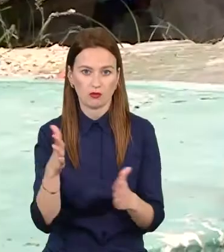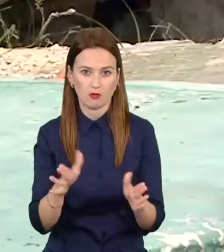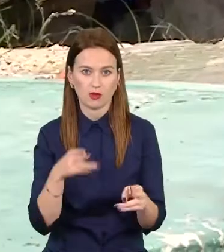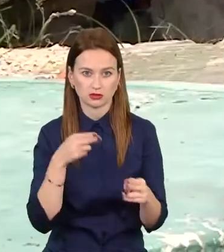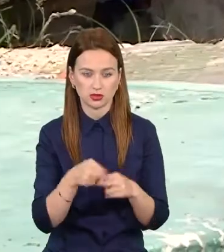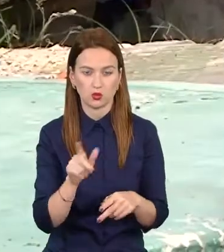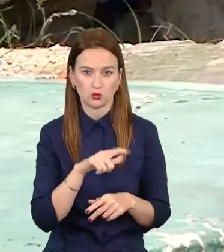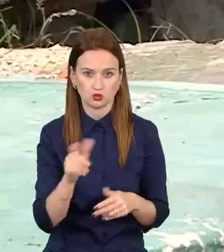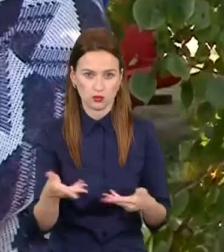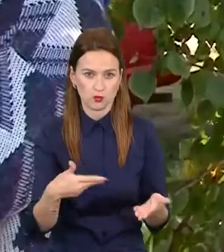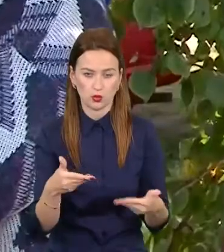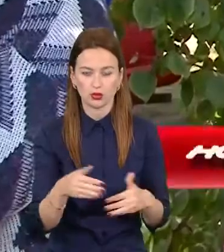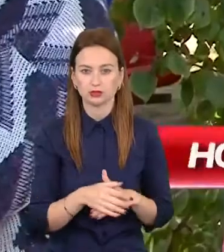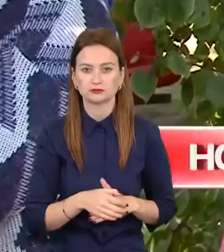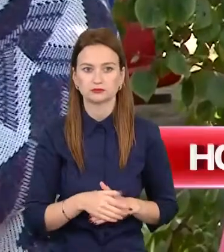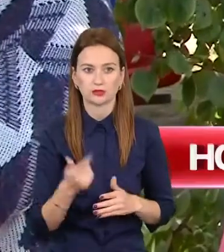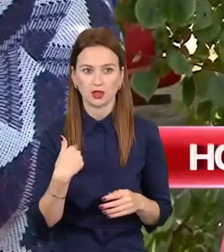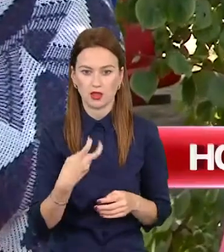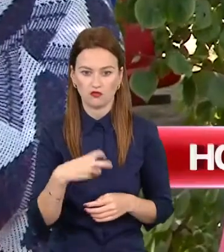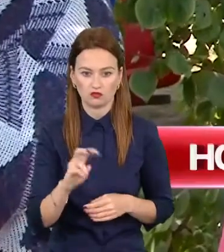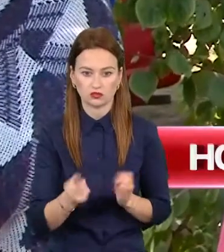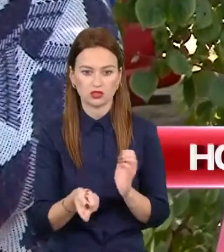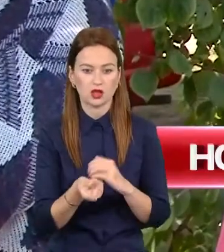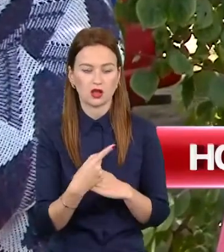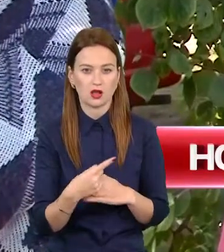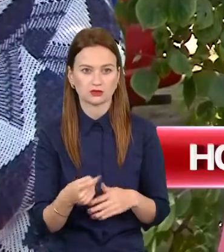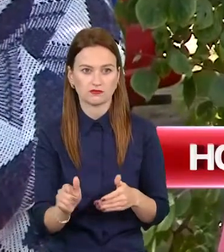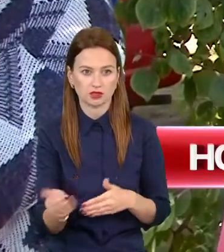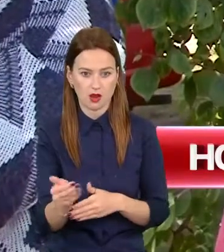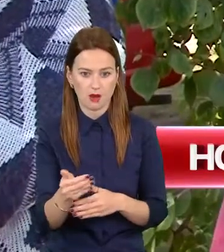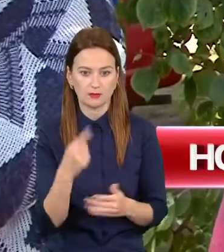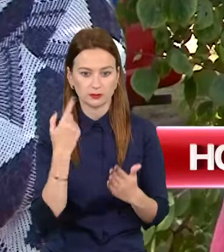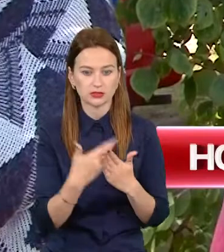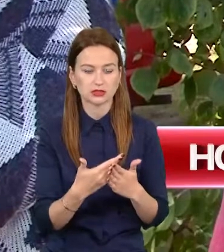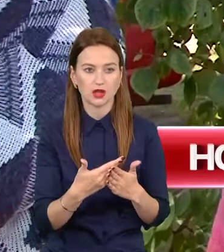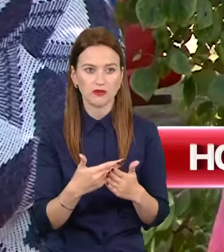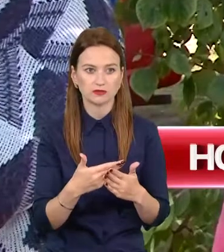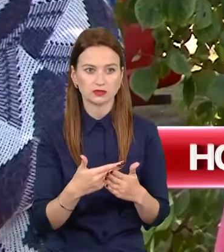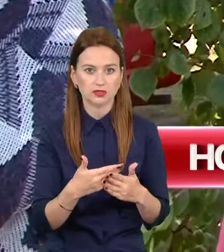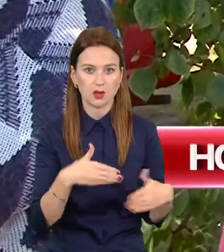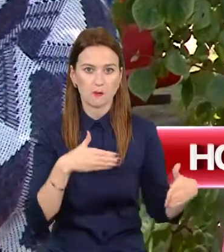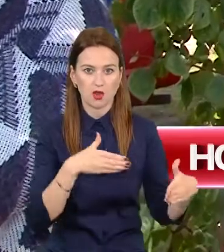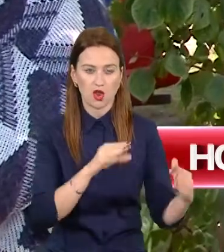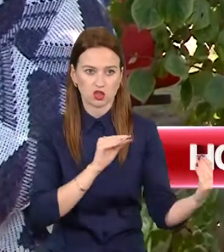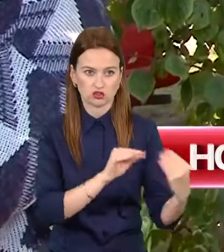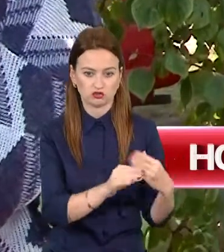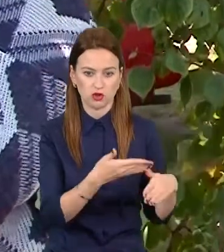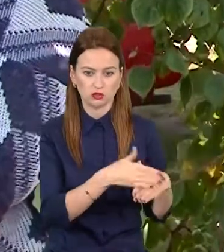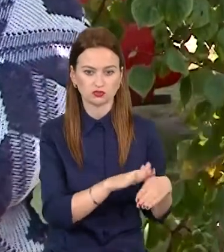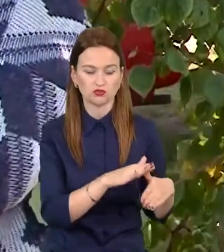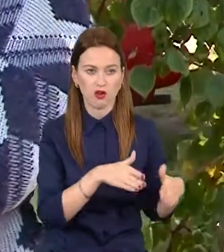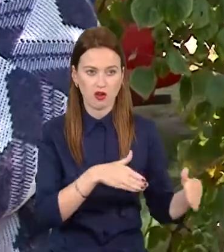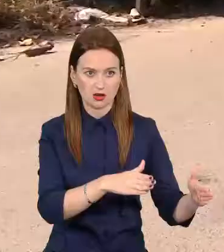того вузький прохід. Я вышла, оказывается, вот копают, представьте, проезжая часть, копают, чтобы ставить